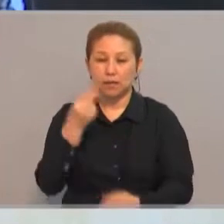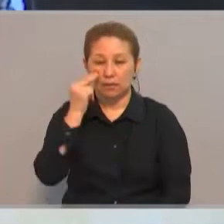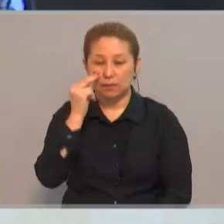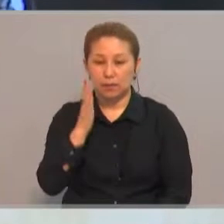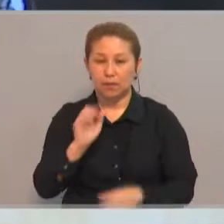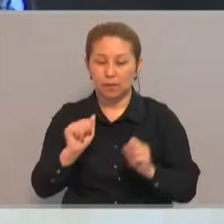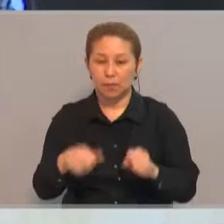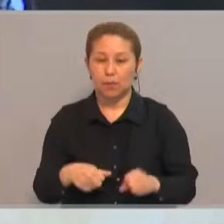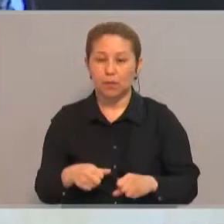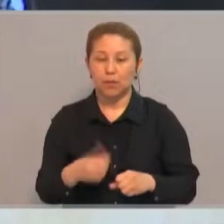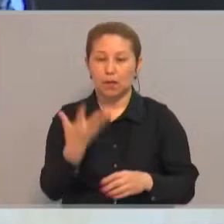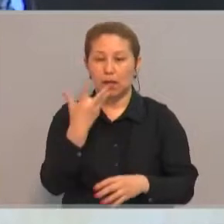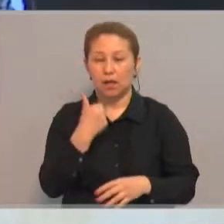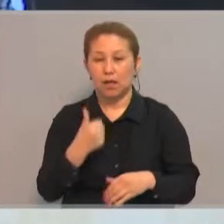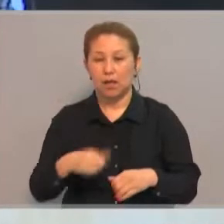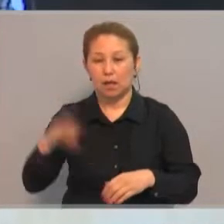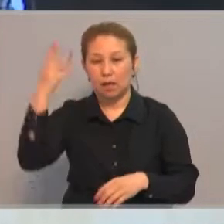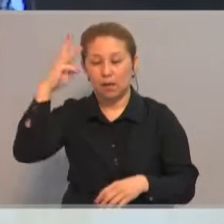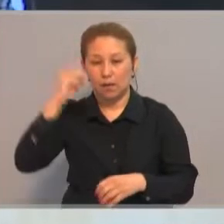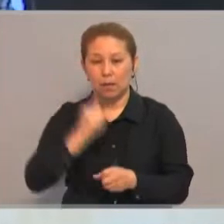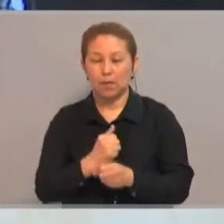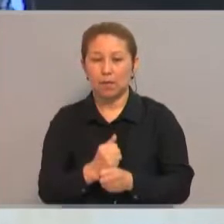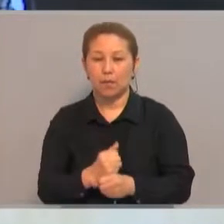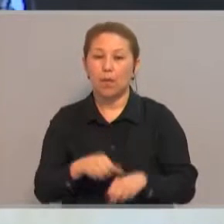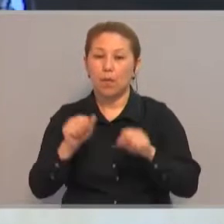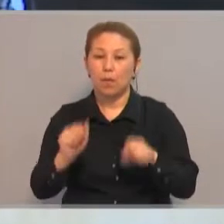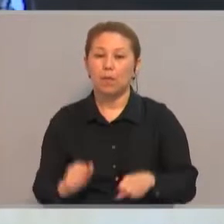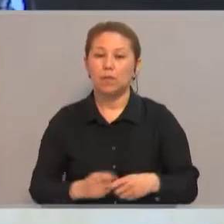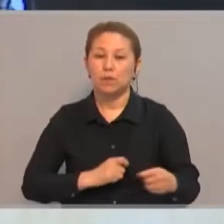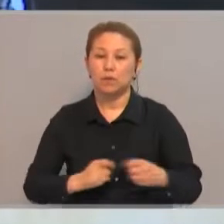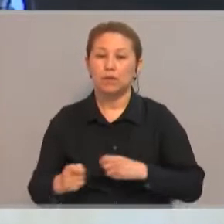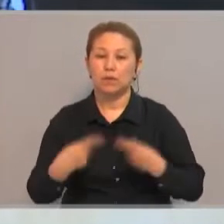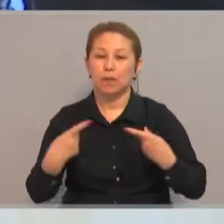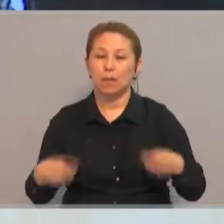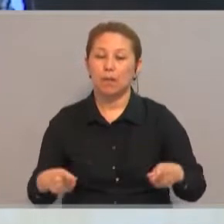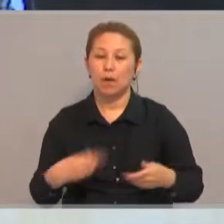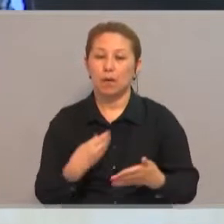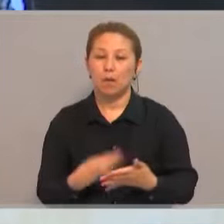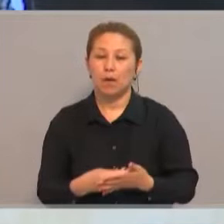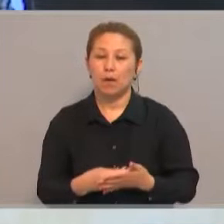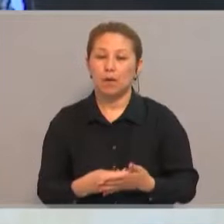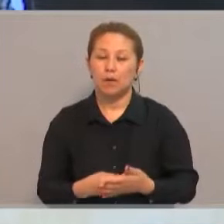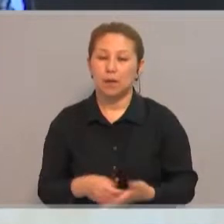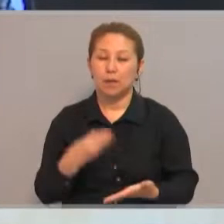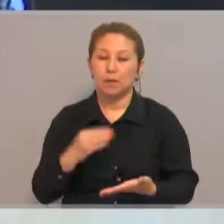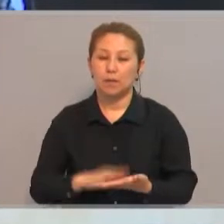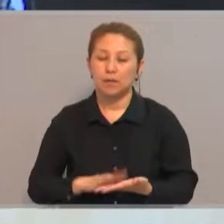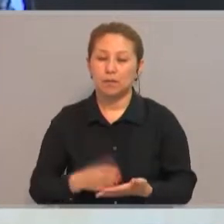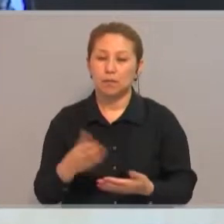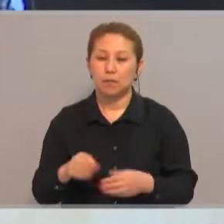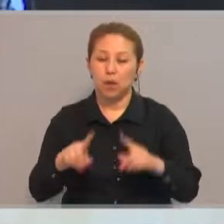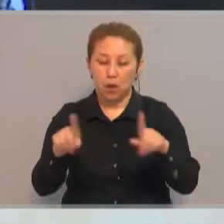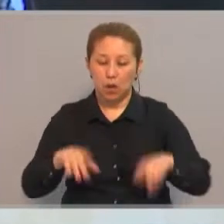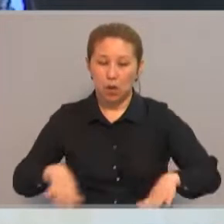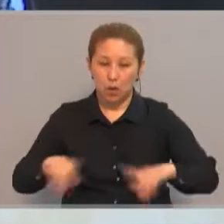могут стать национальным брендом. Отечественная продукция может конкурировать с другими как по качеству, так и по цене. Ковры уже